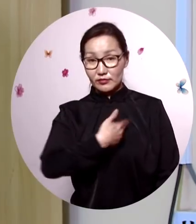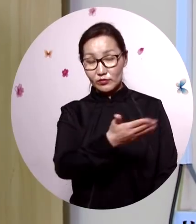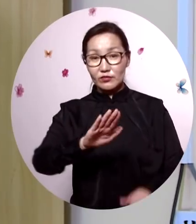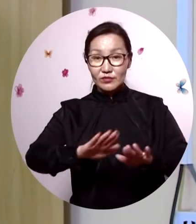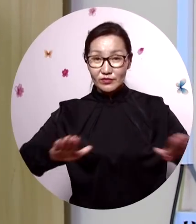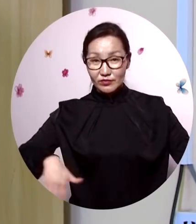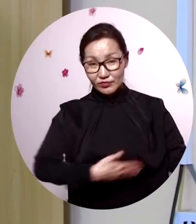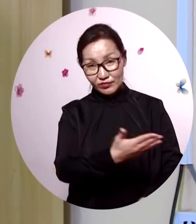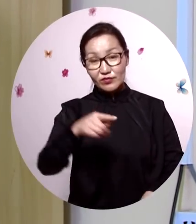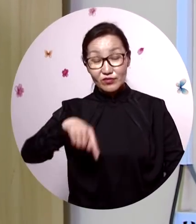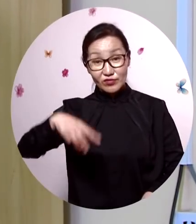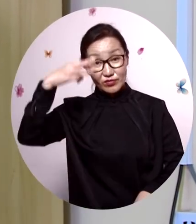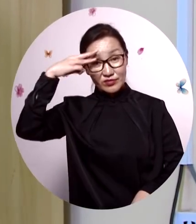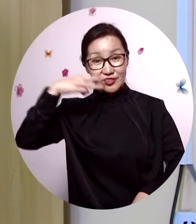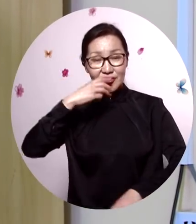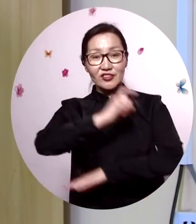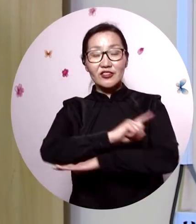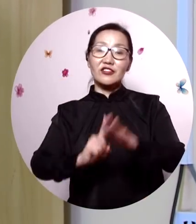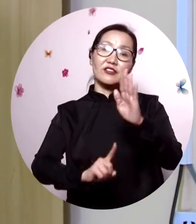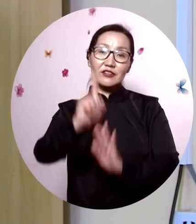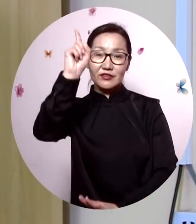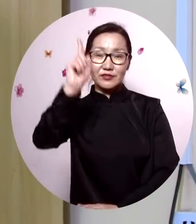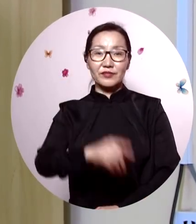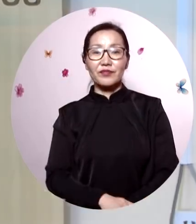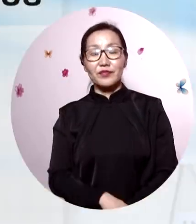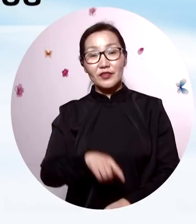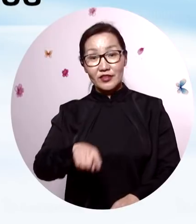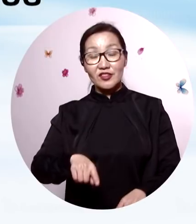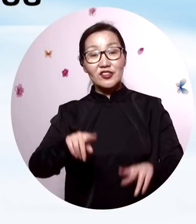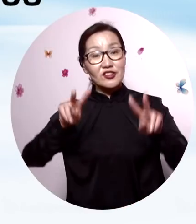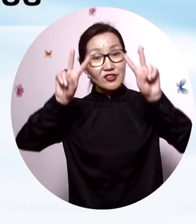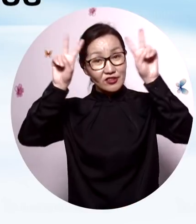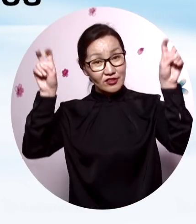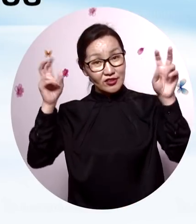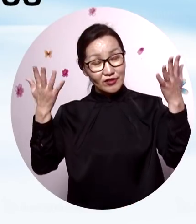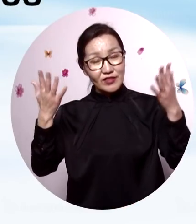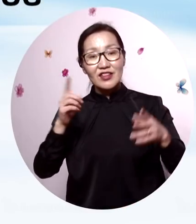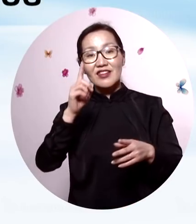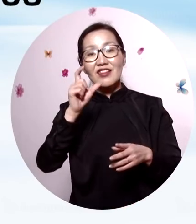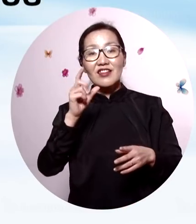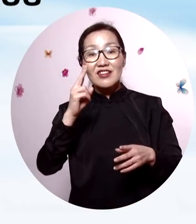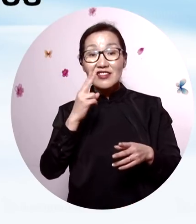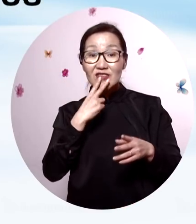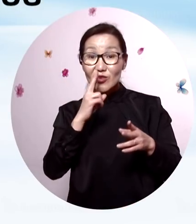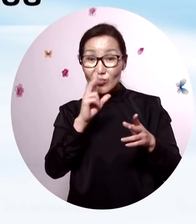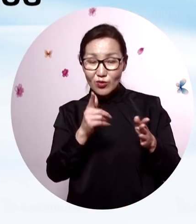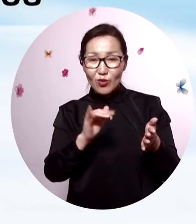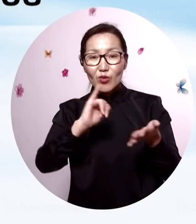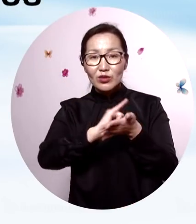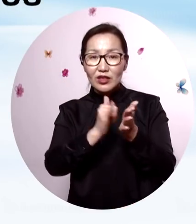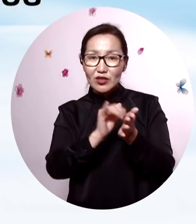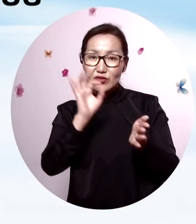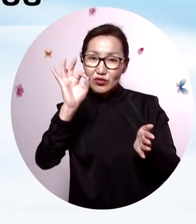Сайн байцгаана уу хүүхдүүдээ. Өнөөдрийнхөө Монгол хэлний хичээлийг эхлэе. Хичээлийн маань сэдэв хэл зүгийг утгаар нь зөв